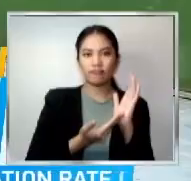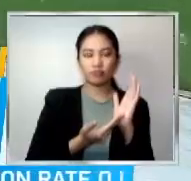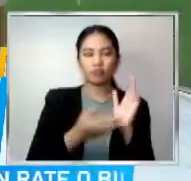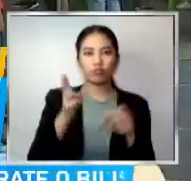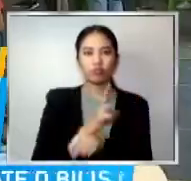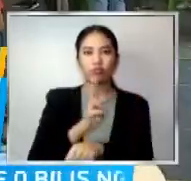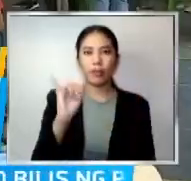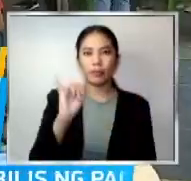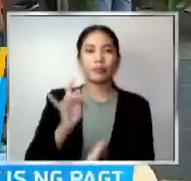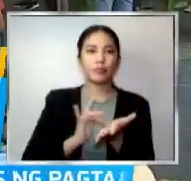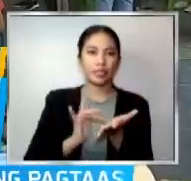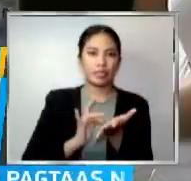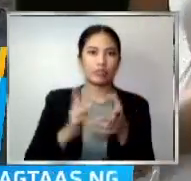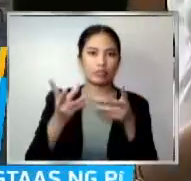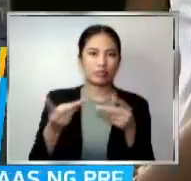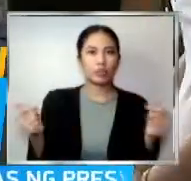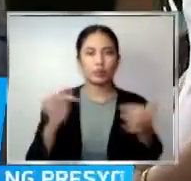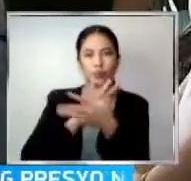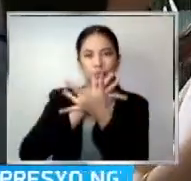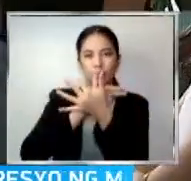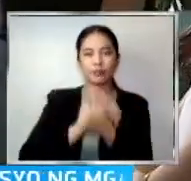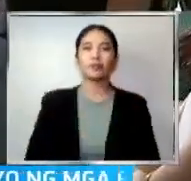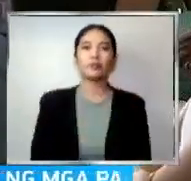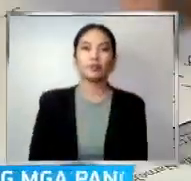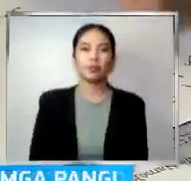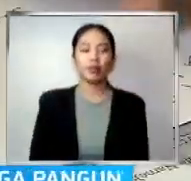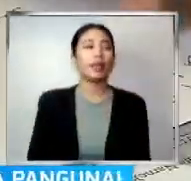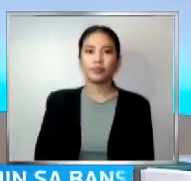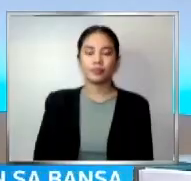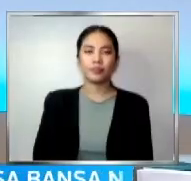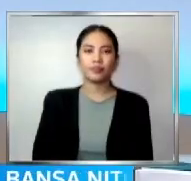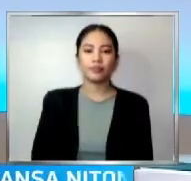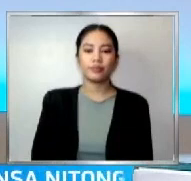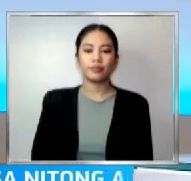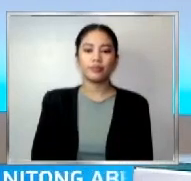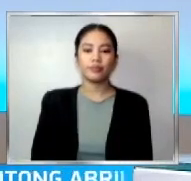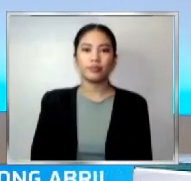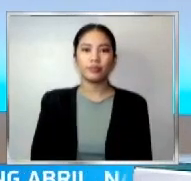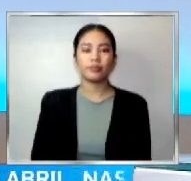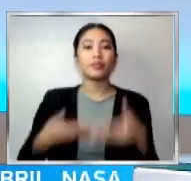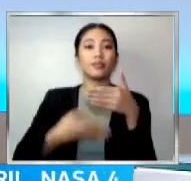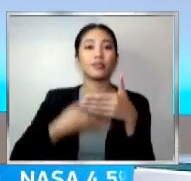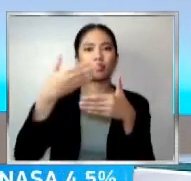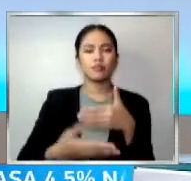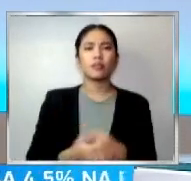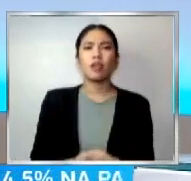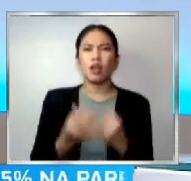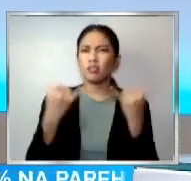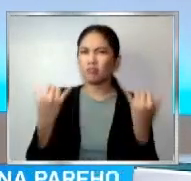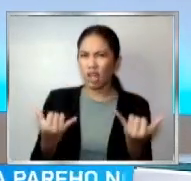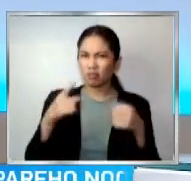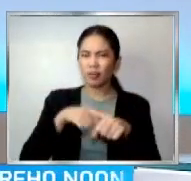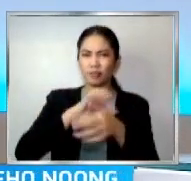bilang COVID treatment. Connie? Maraming salamat, Cedric Castillo. Ngayong may pandemic, hindi na lang plastic kundi pati